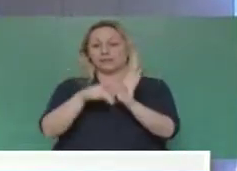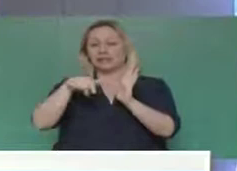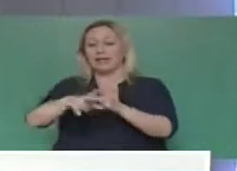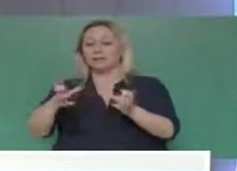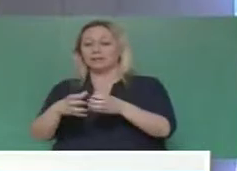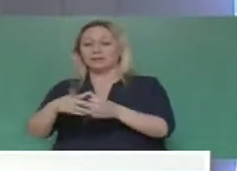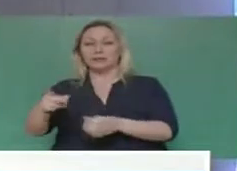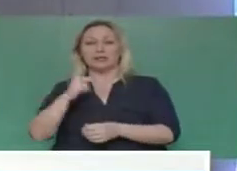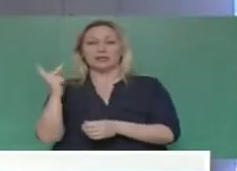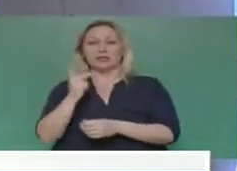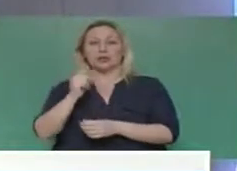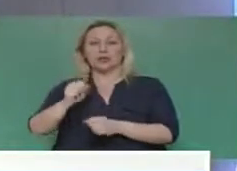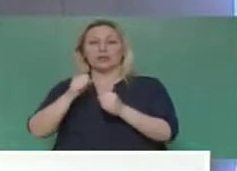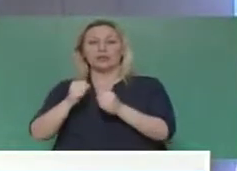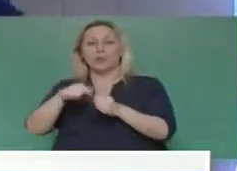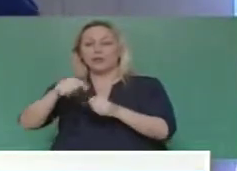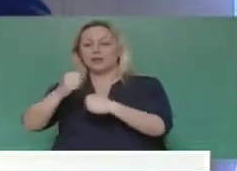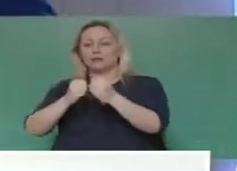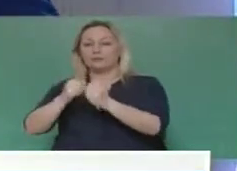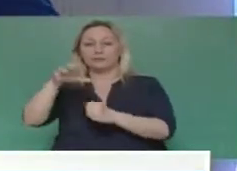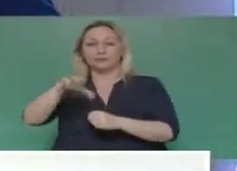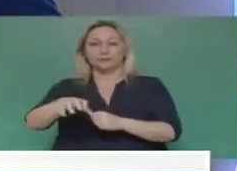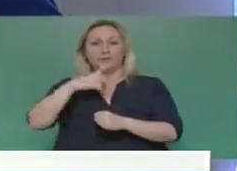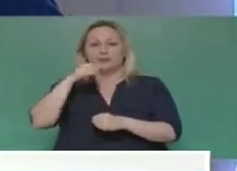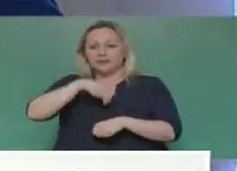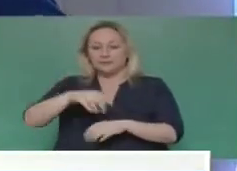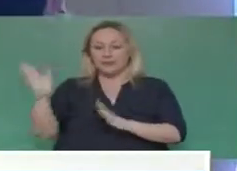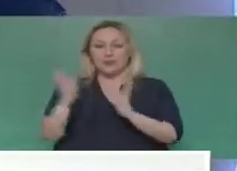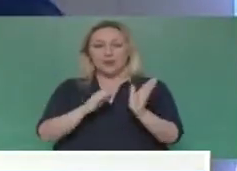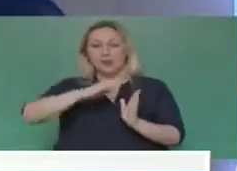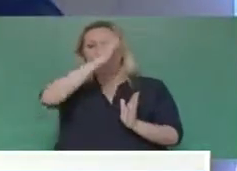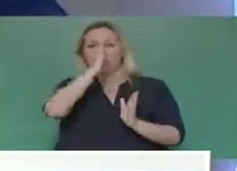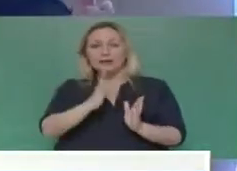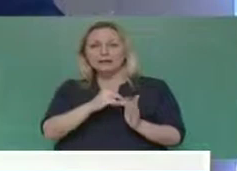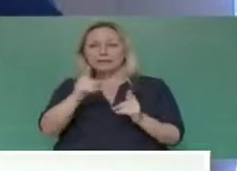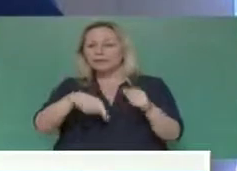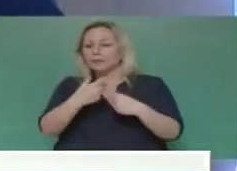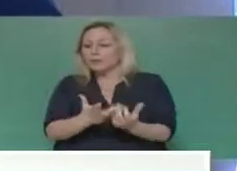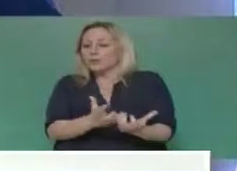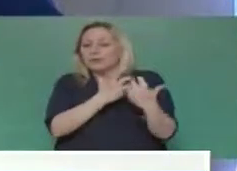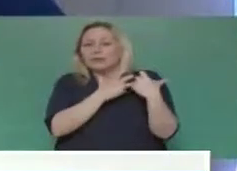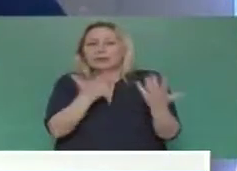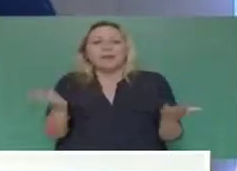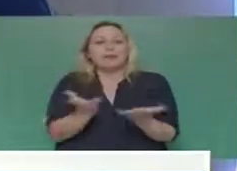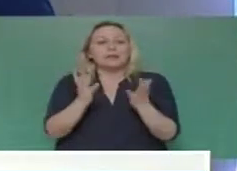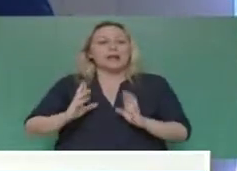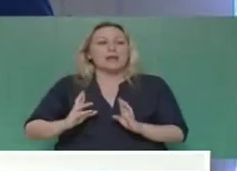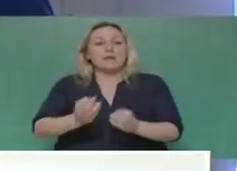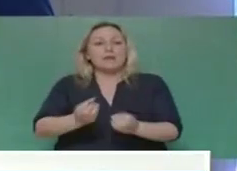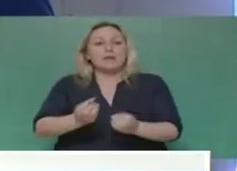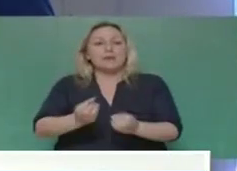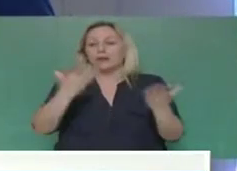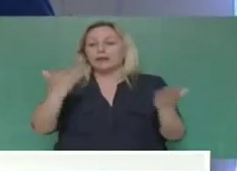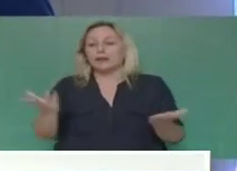τι άλλο στην κρίση, κυρίες και κύριοι συνάδελφοι, τι έμεινε για να δώσει, να υπάρχει ένα αποκούμπι στα λαϊκά στρώματα